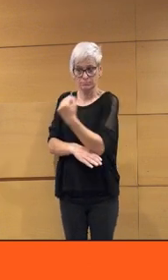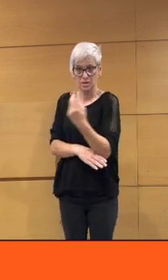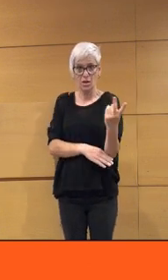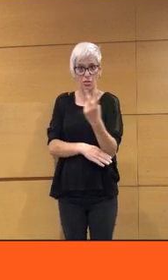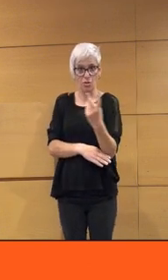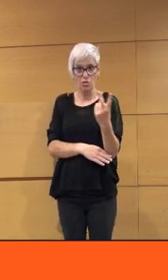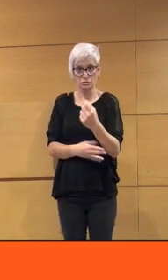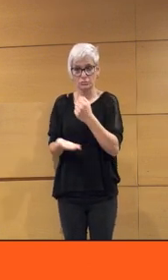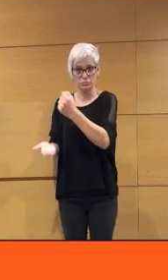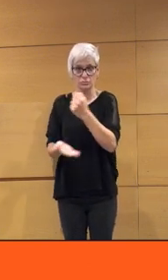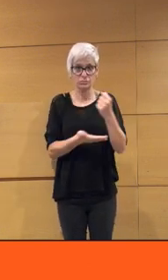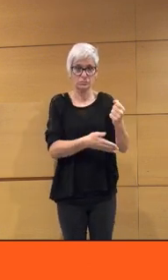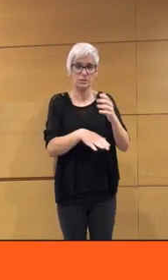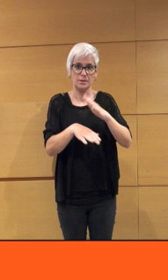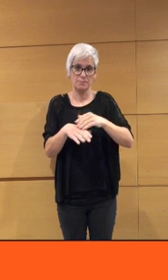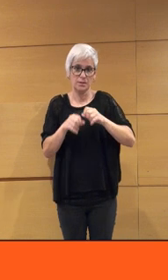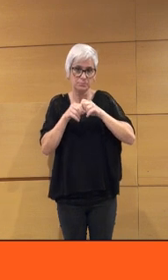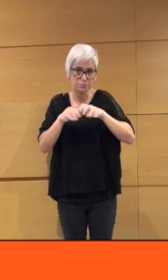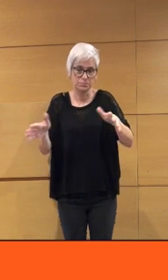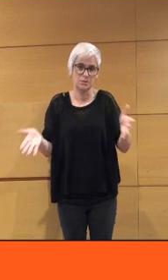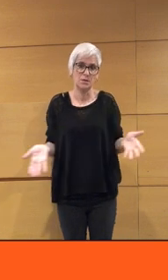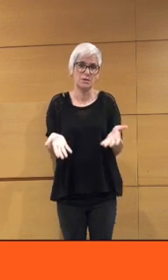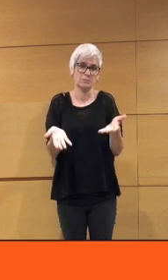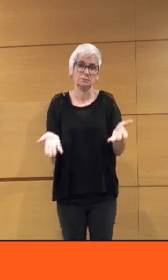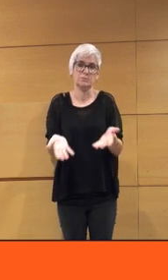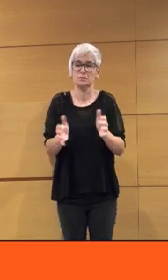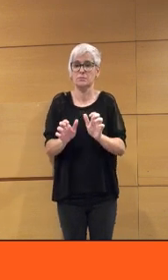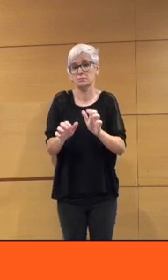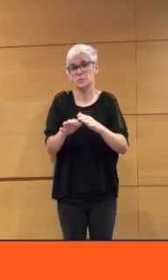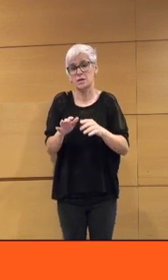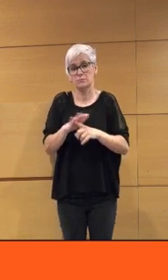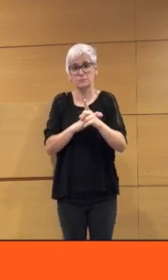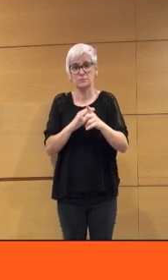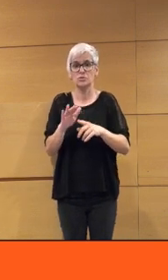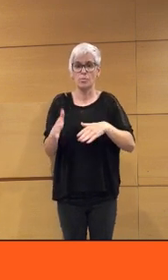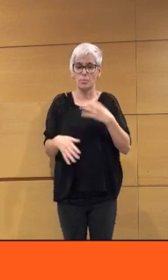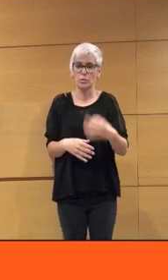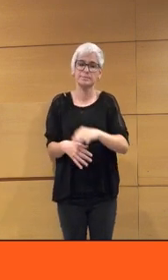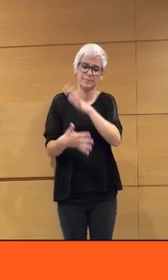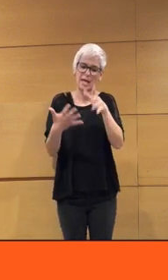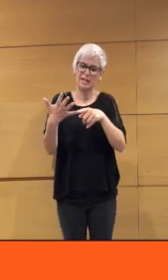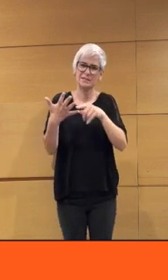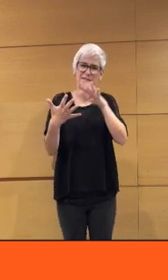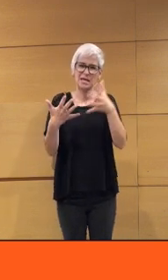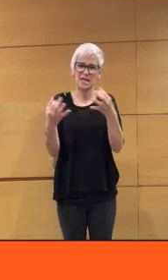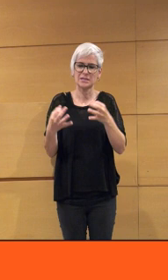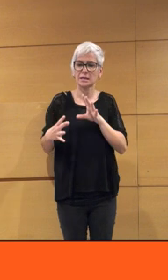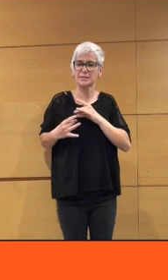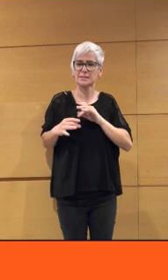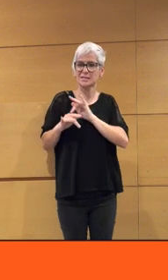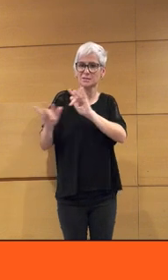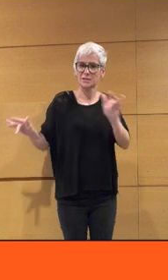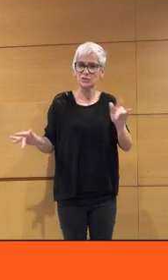solucions perquè les puguin anar desenvolupant. Passo al cinquè eix, que és la sensibilització